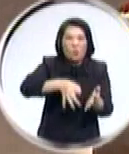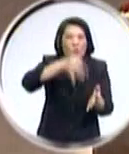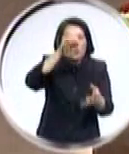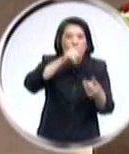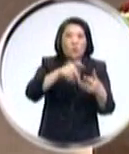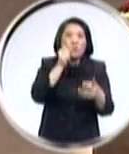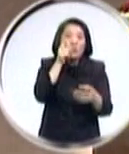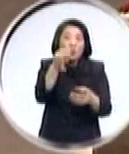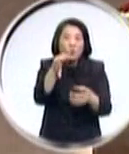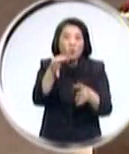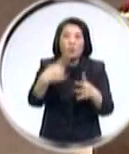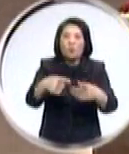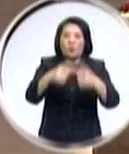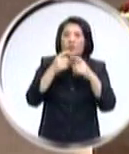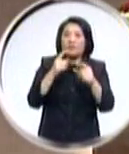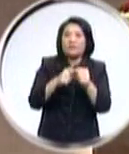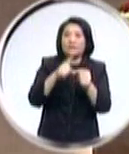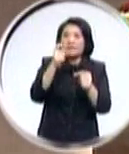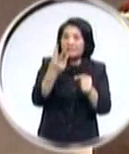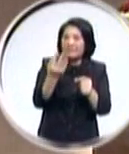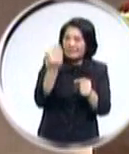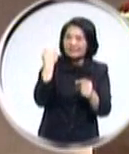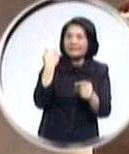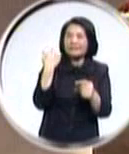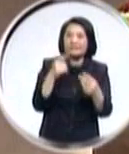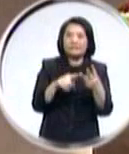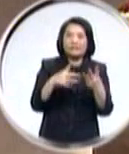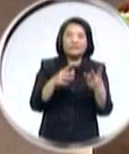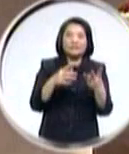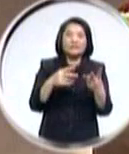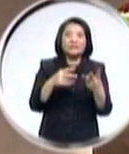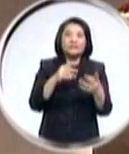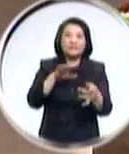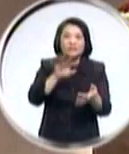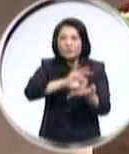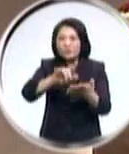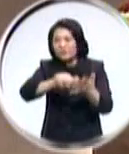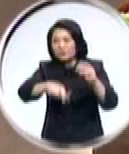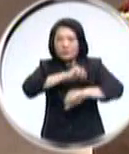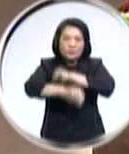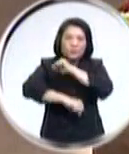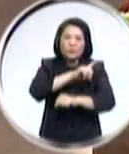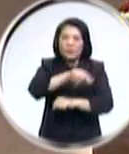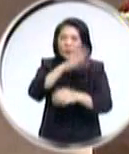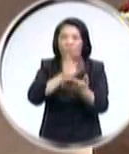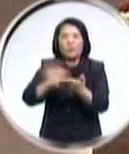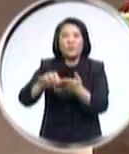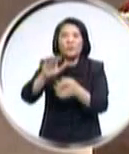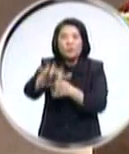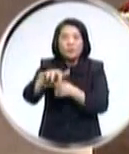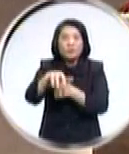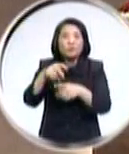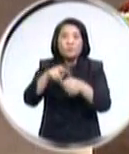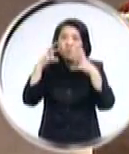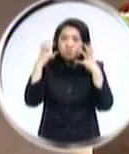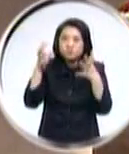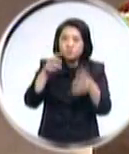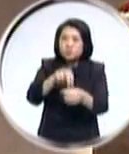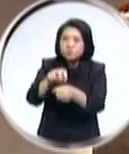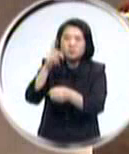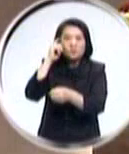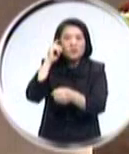水却倒退到13年前的水准，肥皂的价格在上涨，农家所得却一直在下